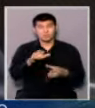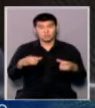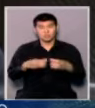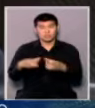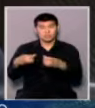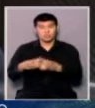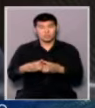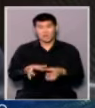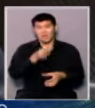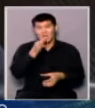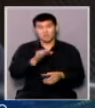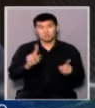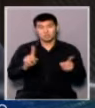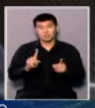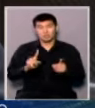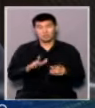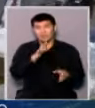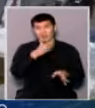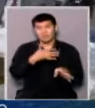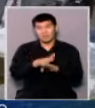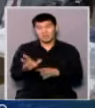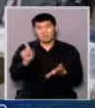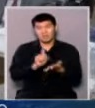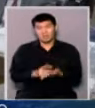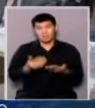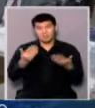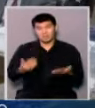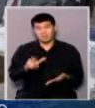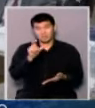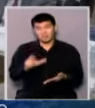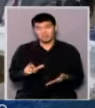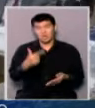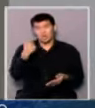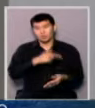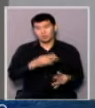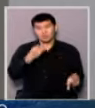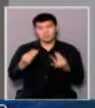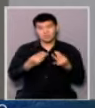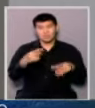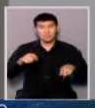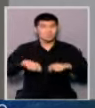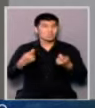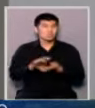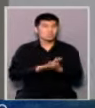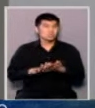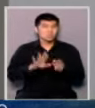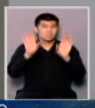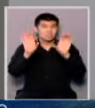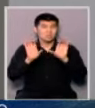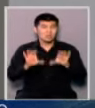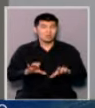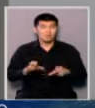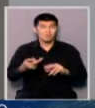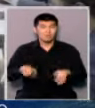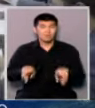совета высказала мнение, что во время исполнения обязанностей гражданина грубый разговор не нарушает никаких законов. С